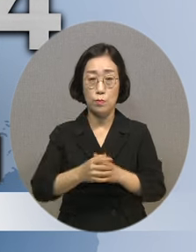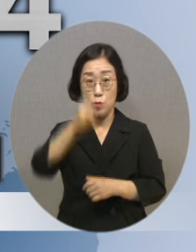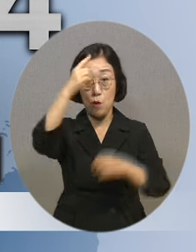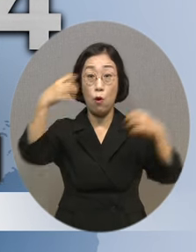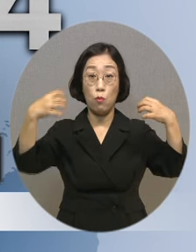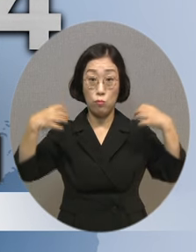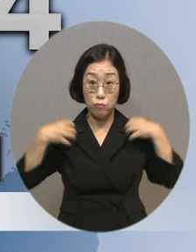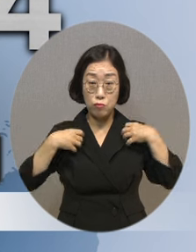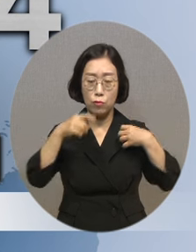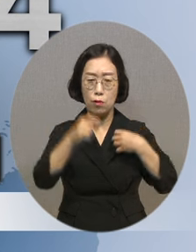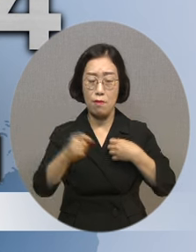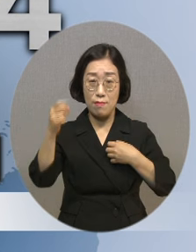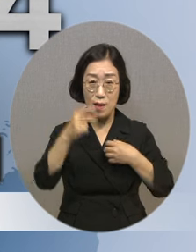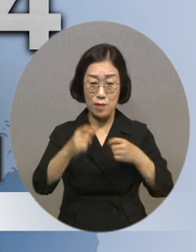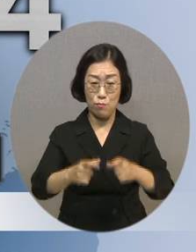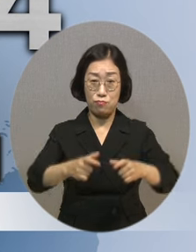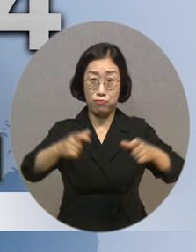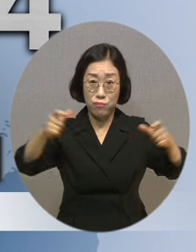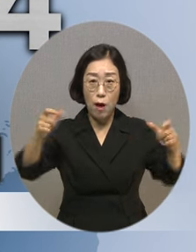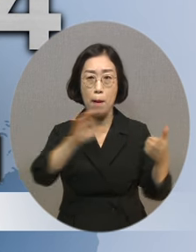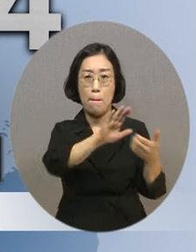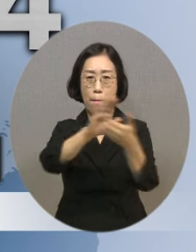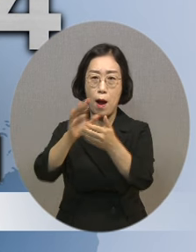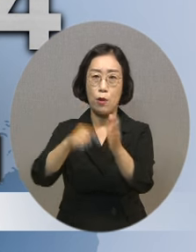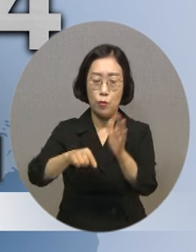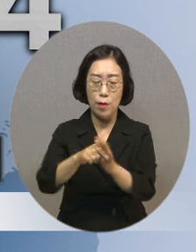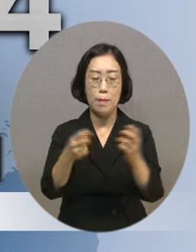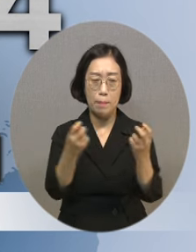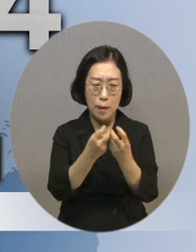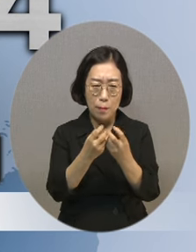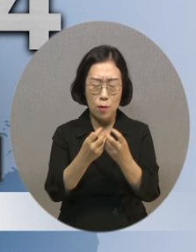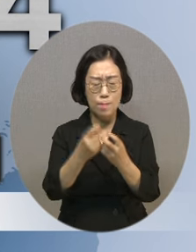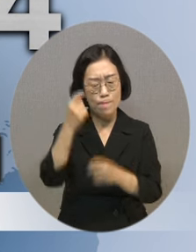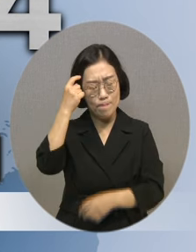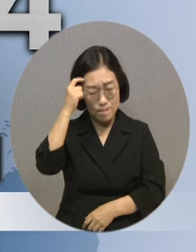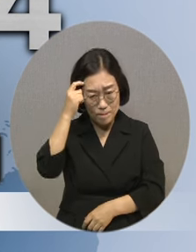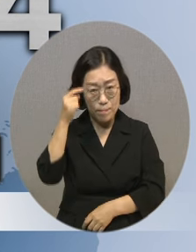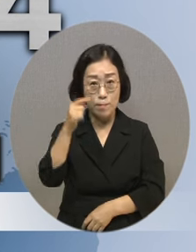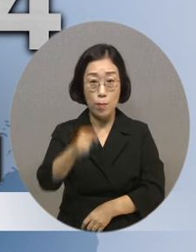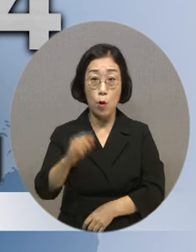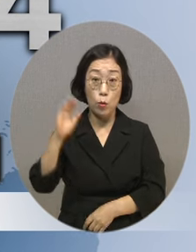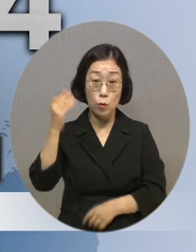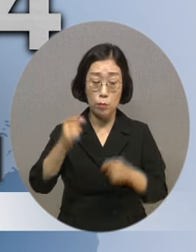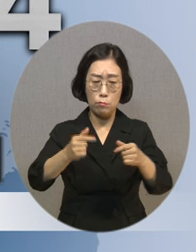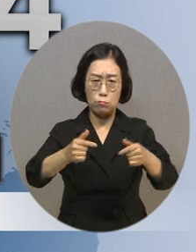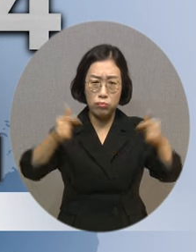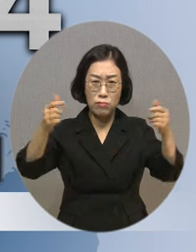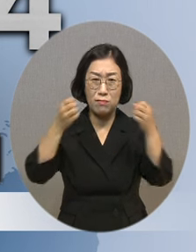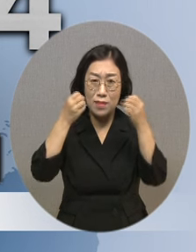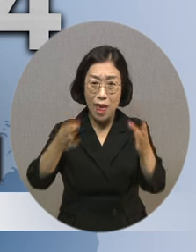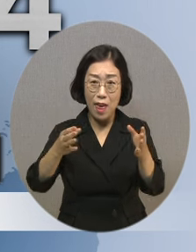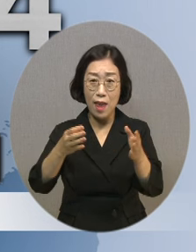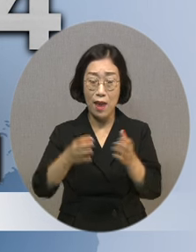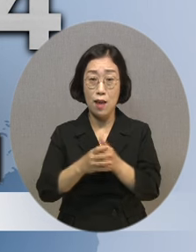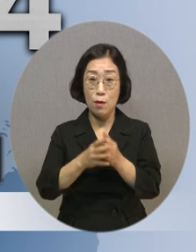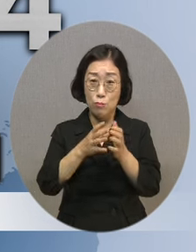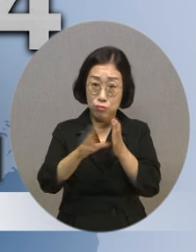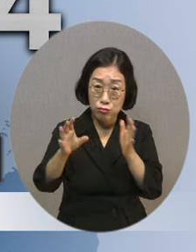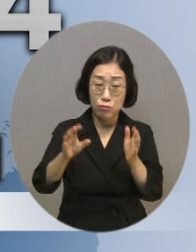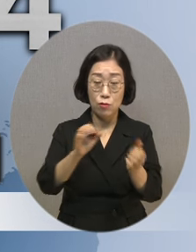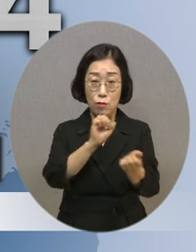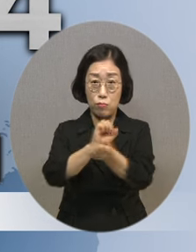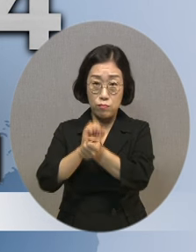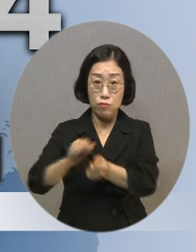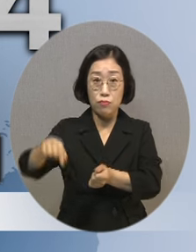코로나19 재확산을 막기 위한 대책 마련에 나선 한편 최근 유행하는 변이에 효과적인 신규 코로나19